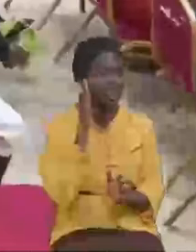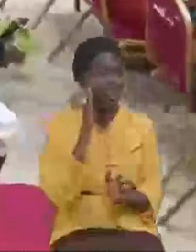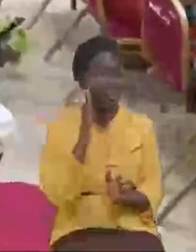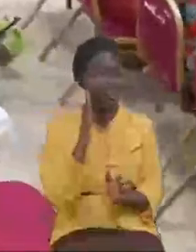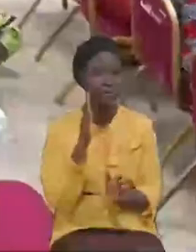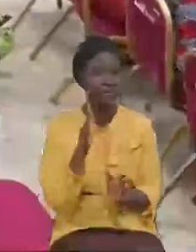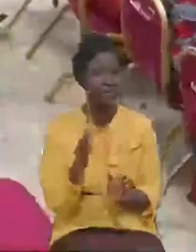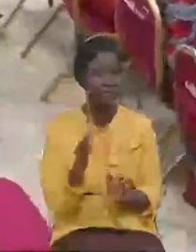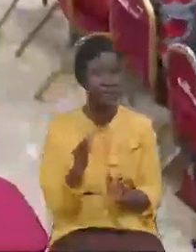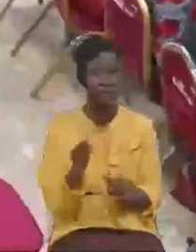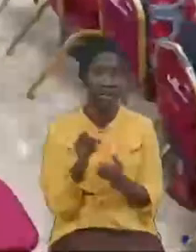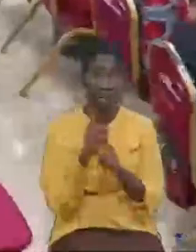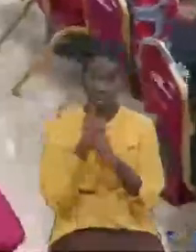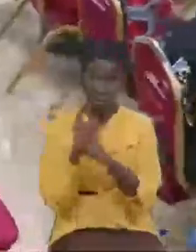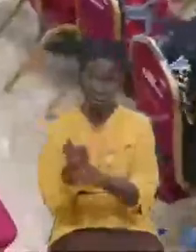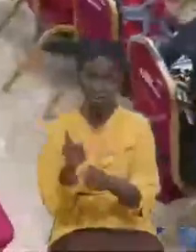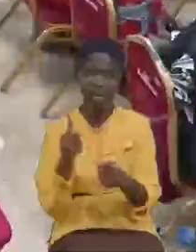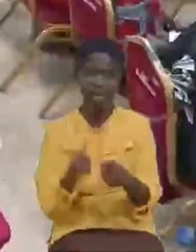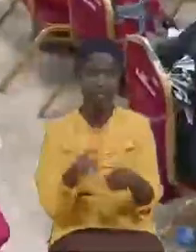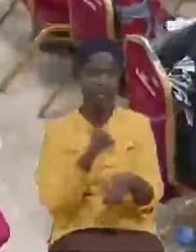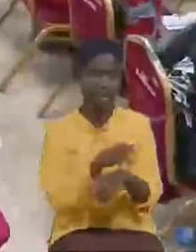Vous allez répondre